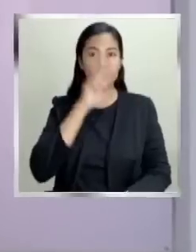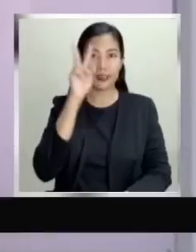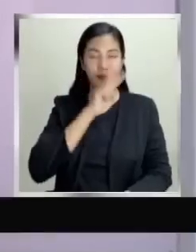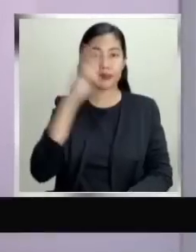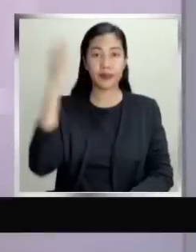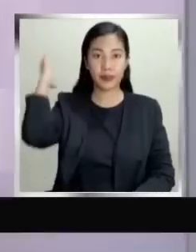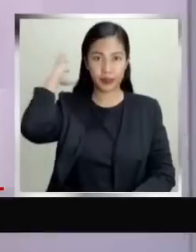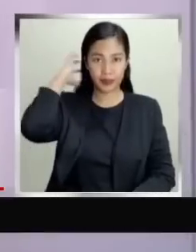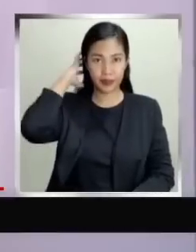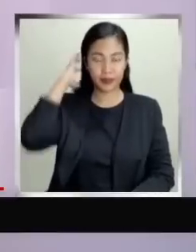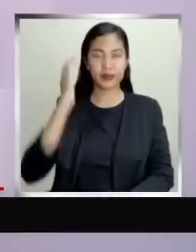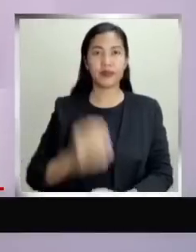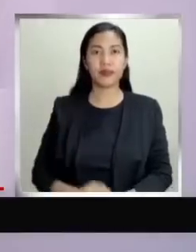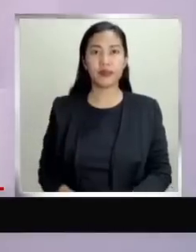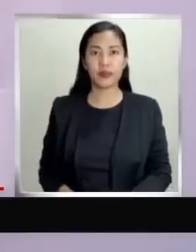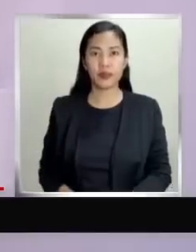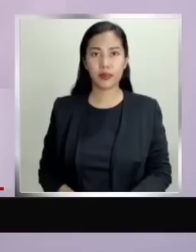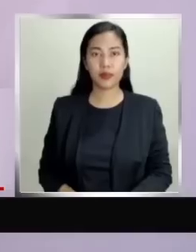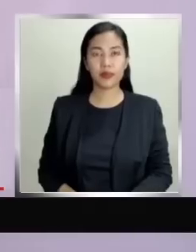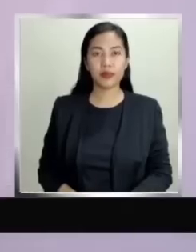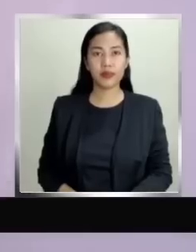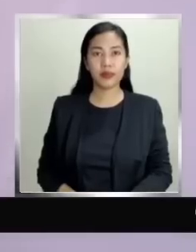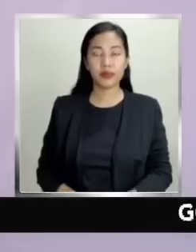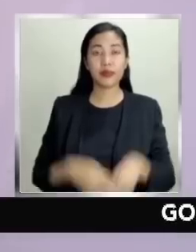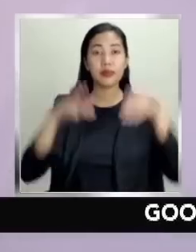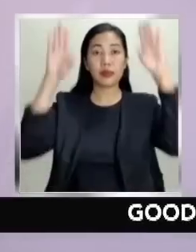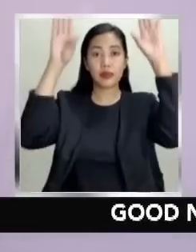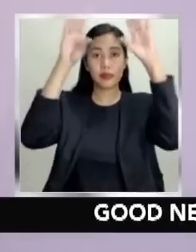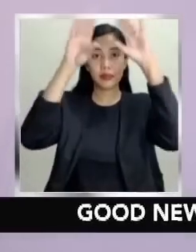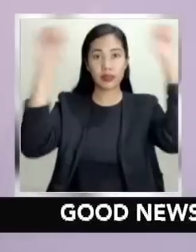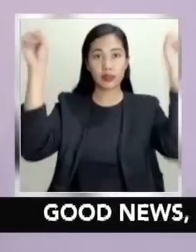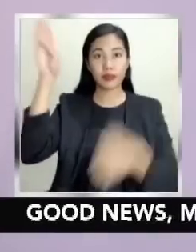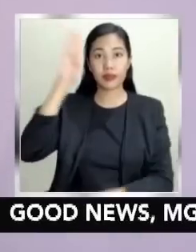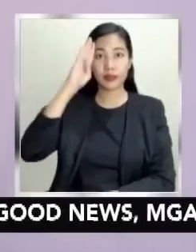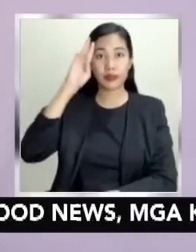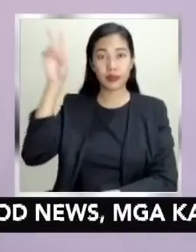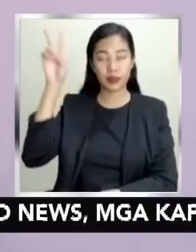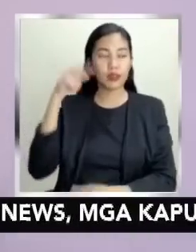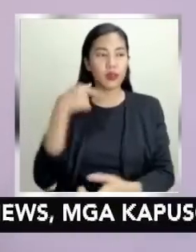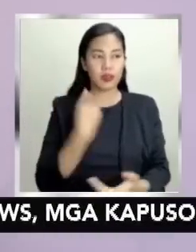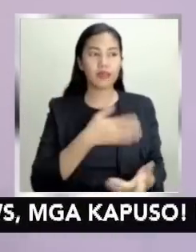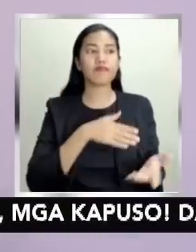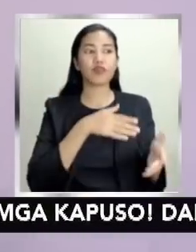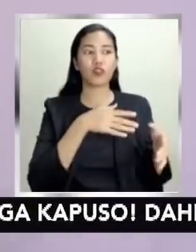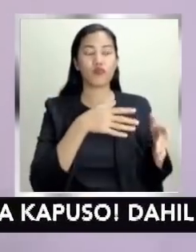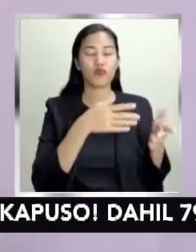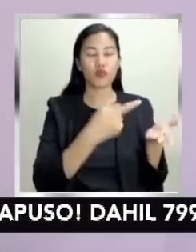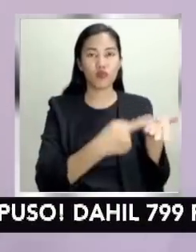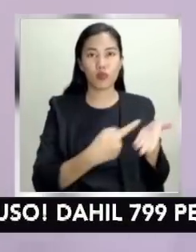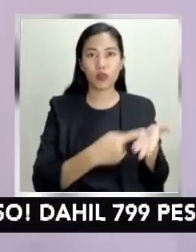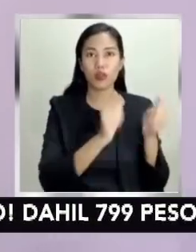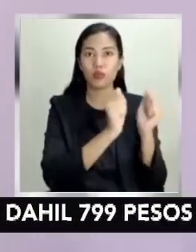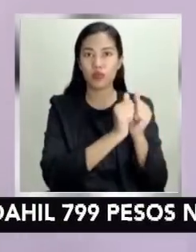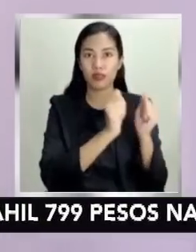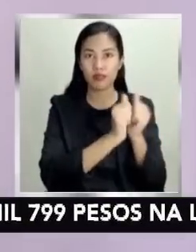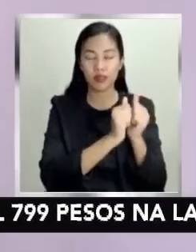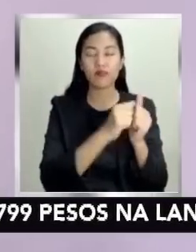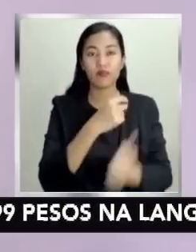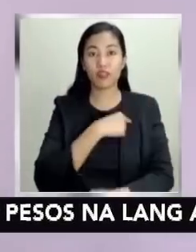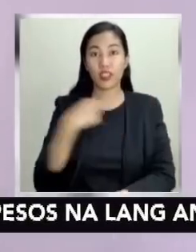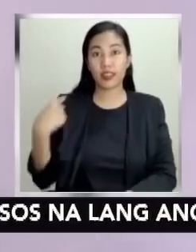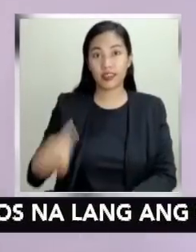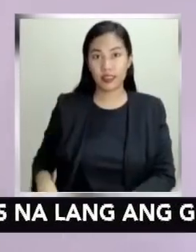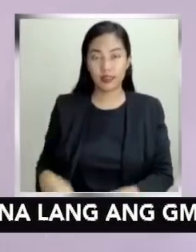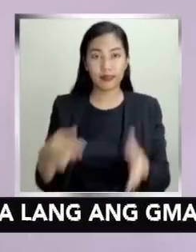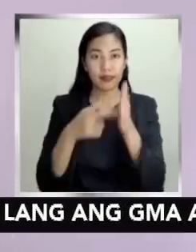Kakausapin ng Pangulo ang Chinese Ambassador to the Philippines. Kaugnay ng pahayag nitong dapat tutulan ng Pilipinas ang